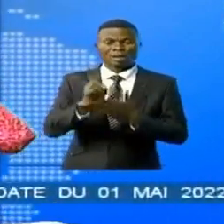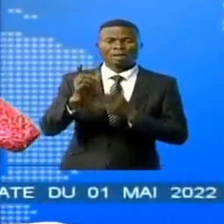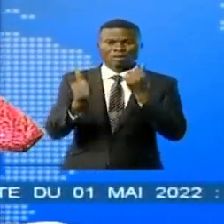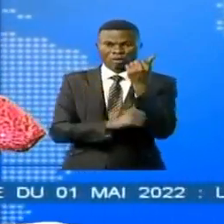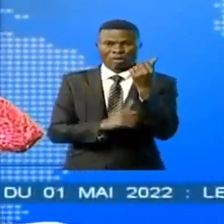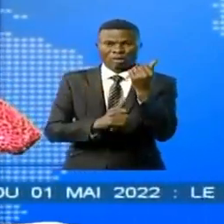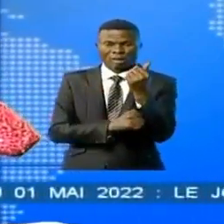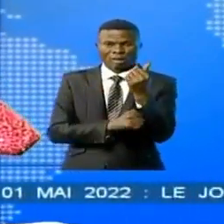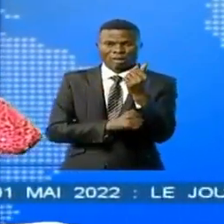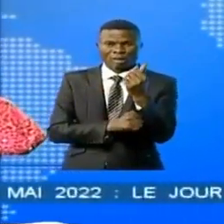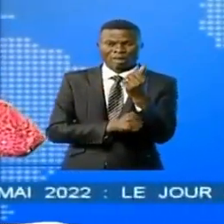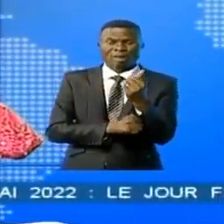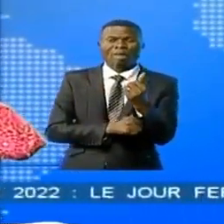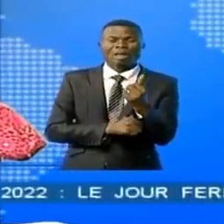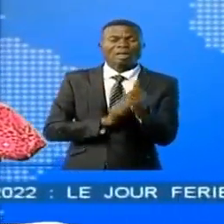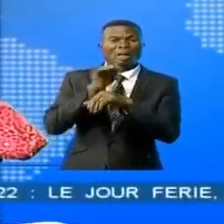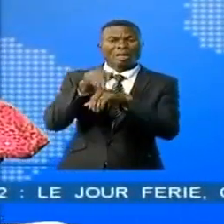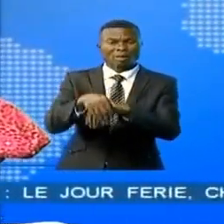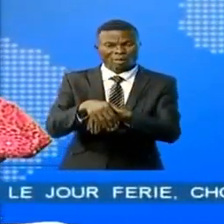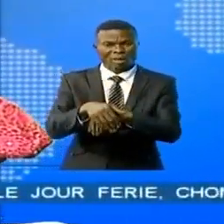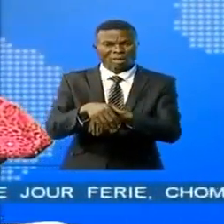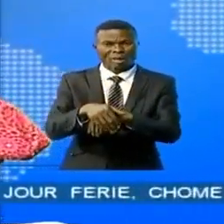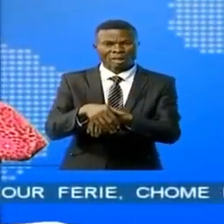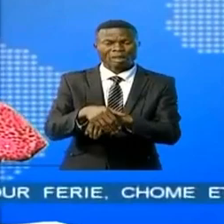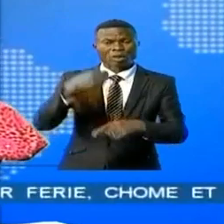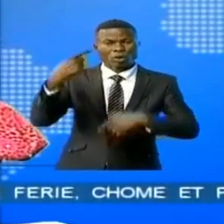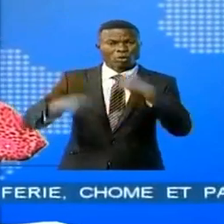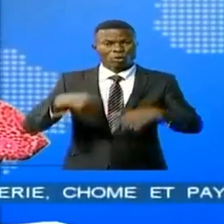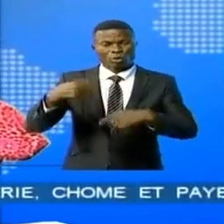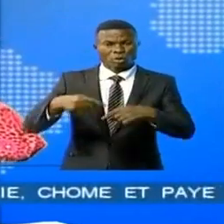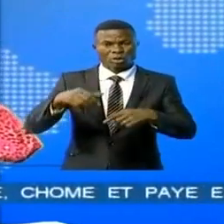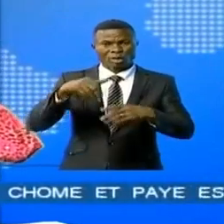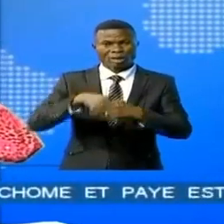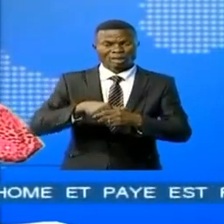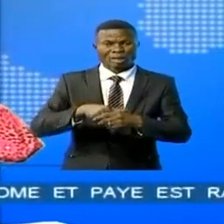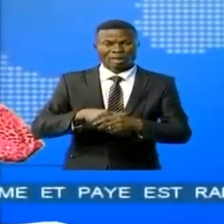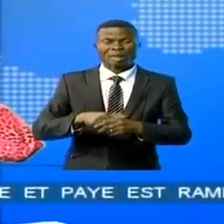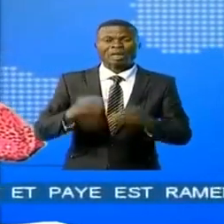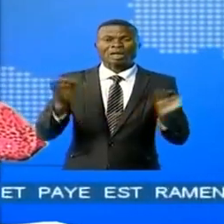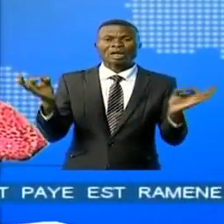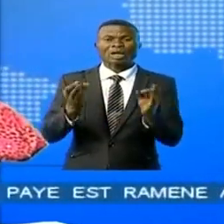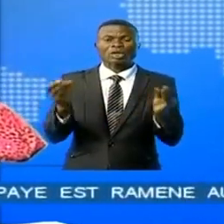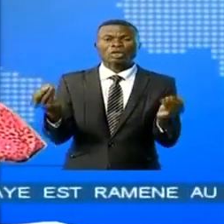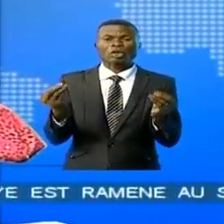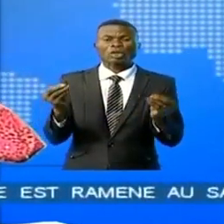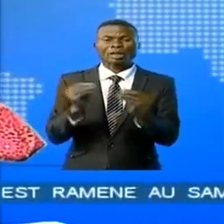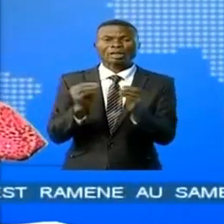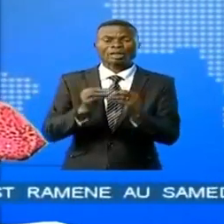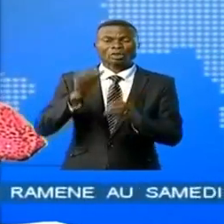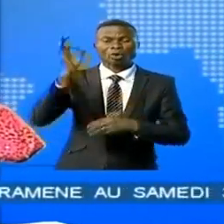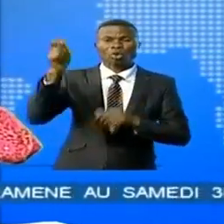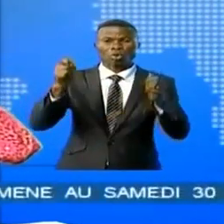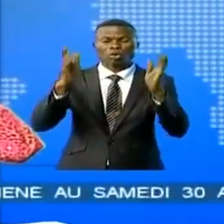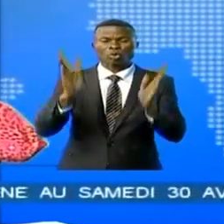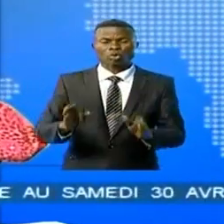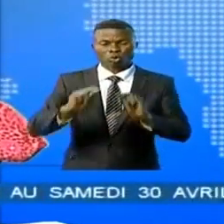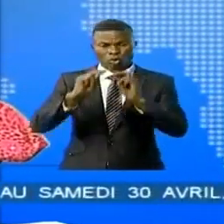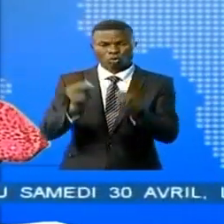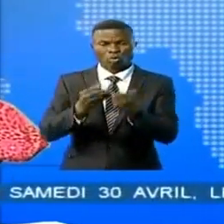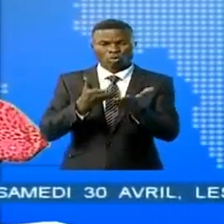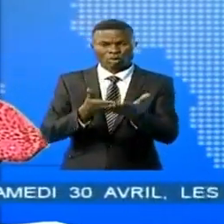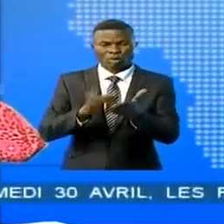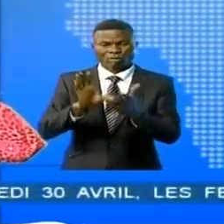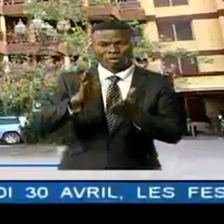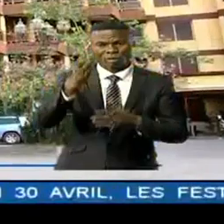acté a activement participé aux débats c'est au cours d'un déjeuner de presse organisé par le réseau des journalistes violente